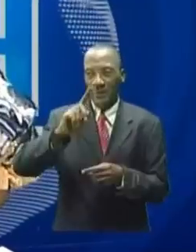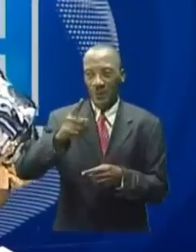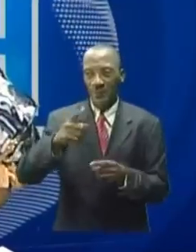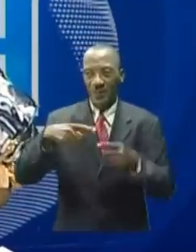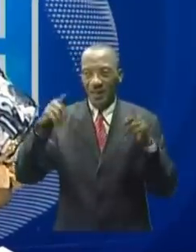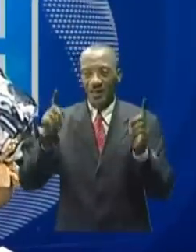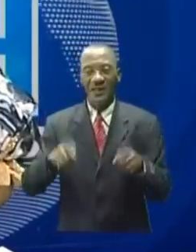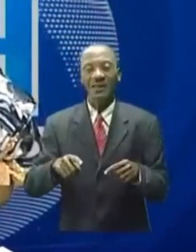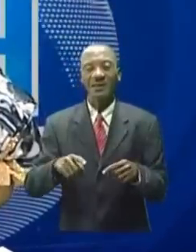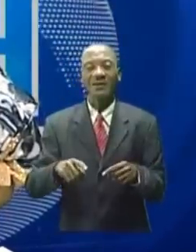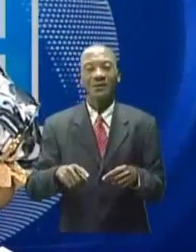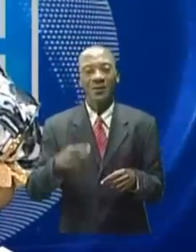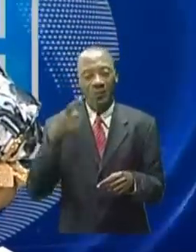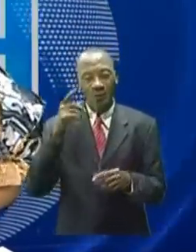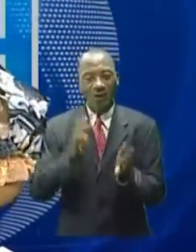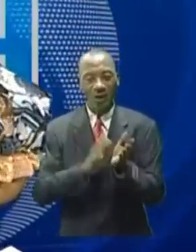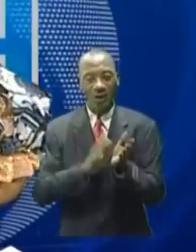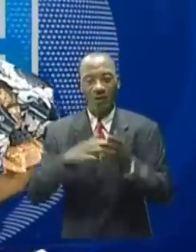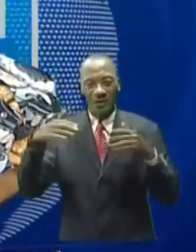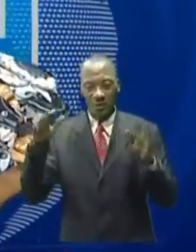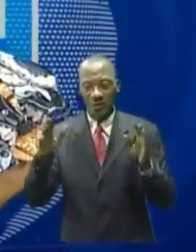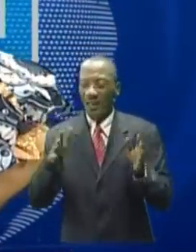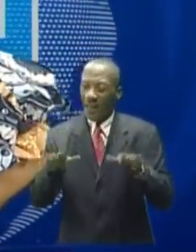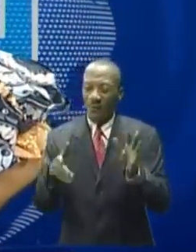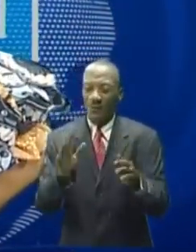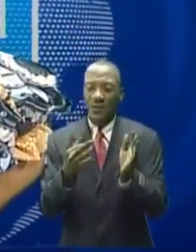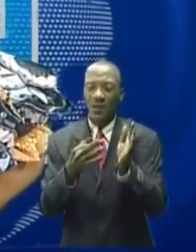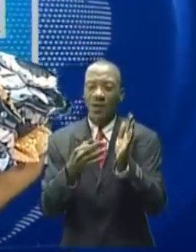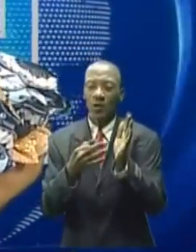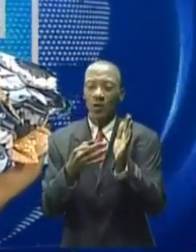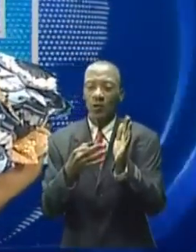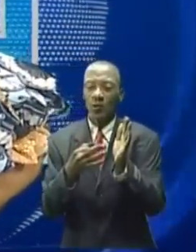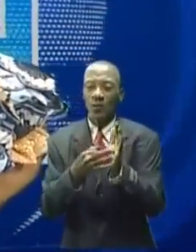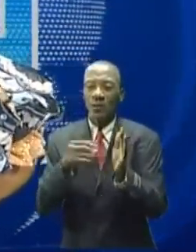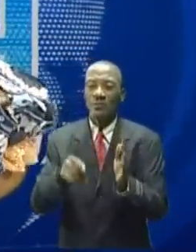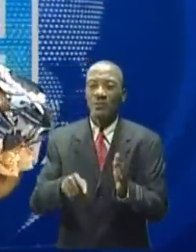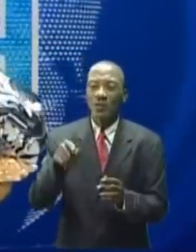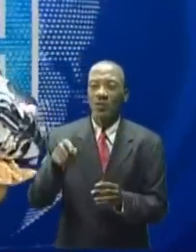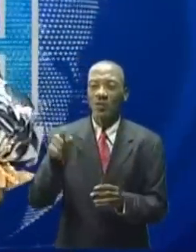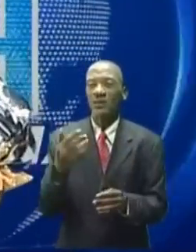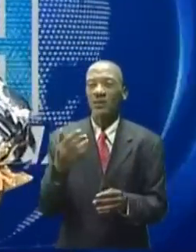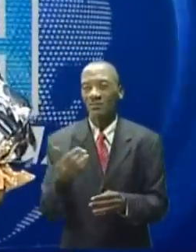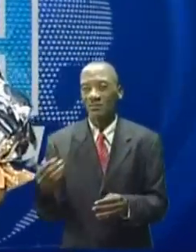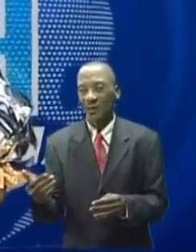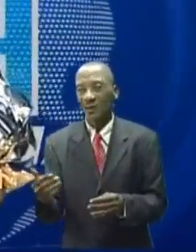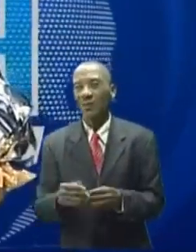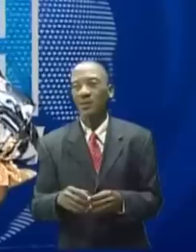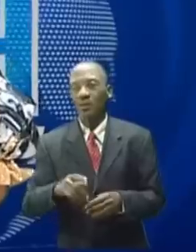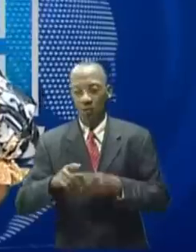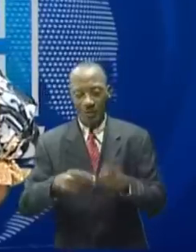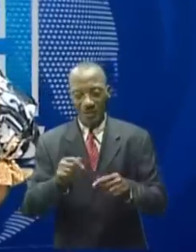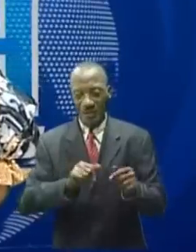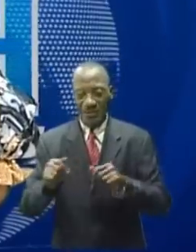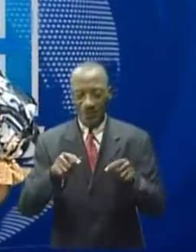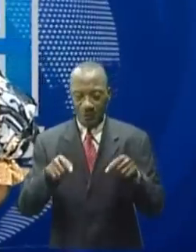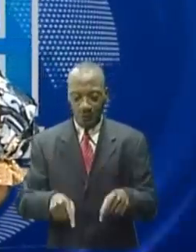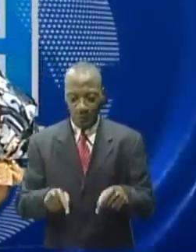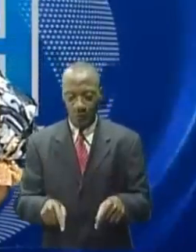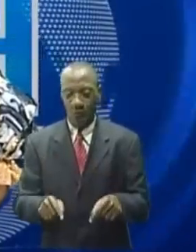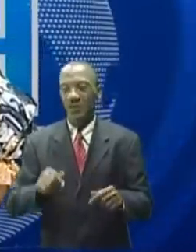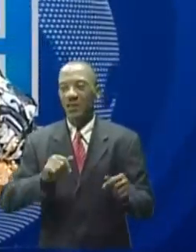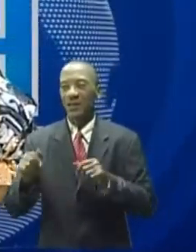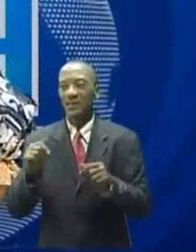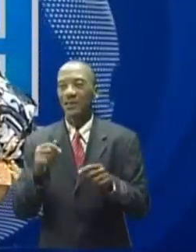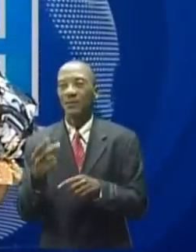un climat de sérénité et de paix, constat fait à Kinshasa comme dans l'arrière-pays. Le test de sélection se poursuit